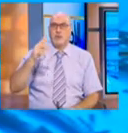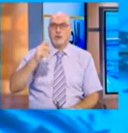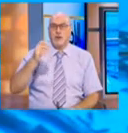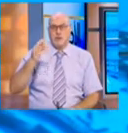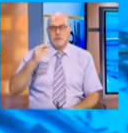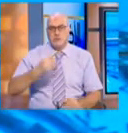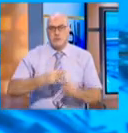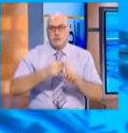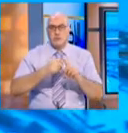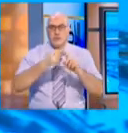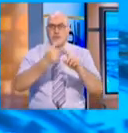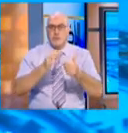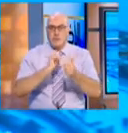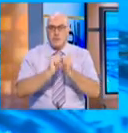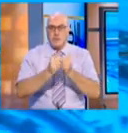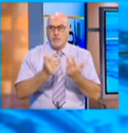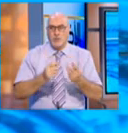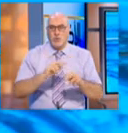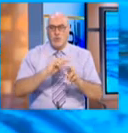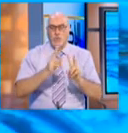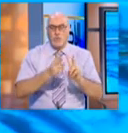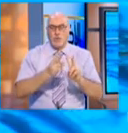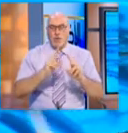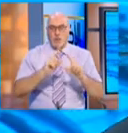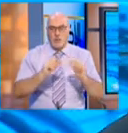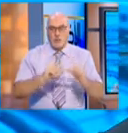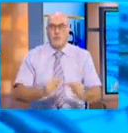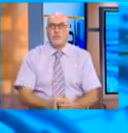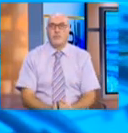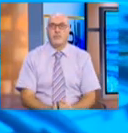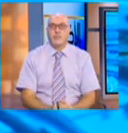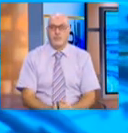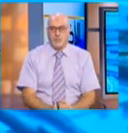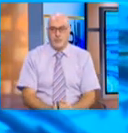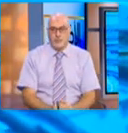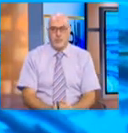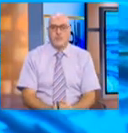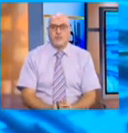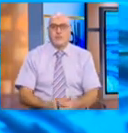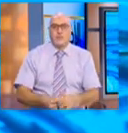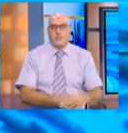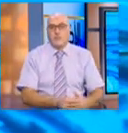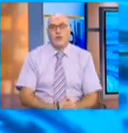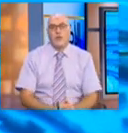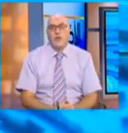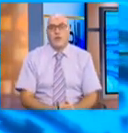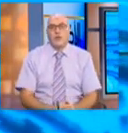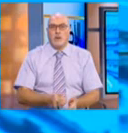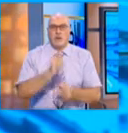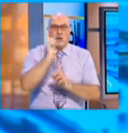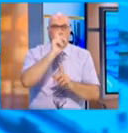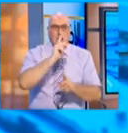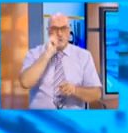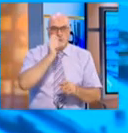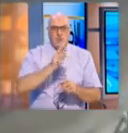بالإيجابي مع التحديات التي تشهدها لبنان. في تطورات الأزمة الأوكرانية،